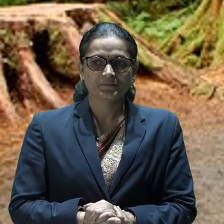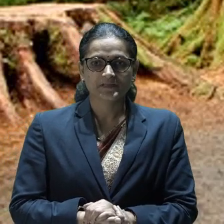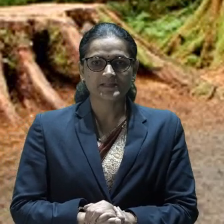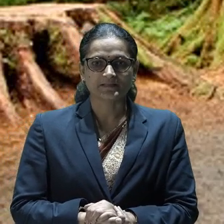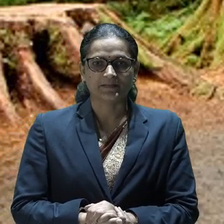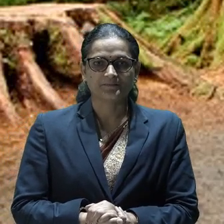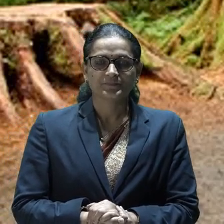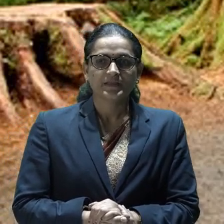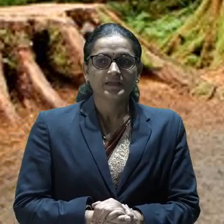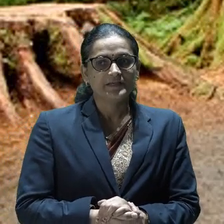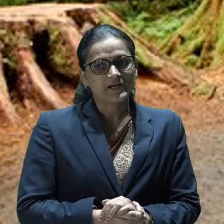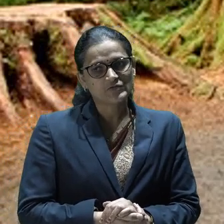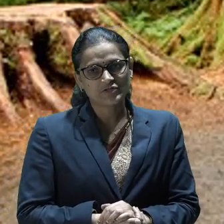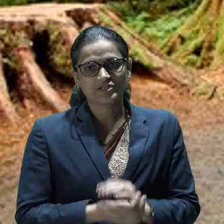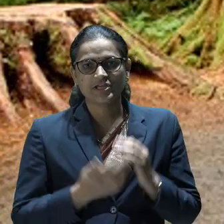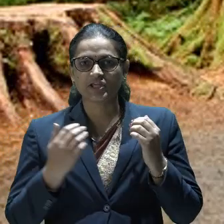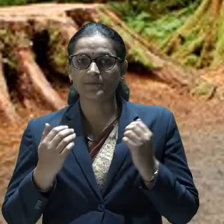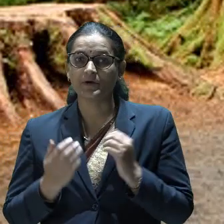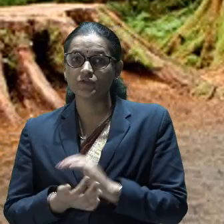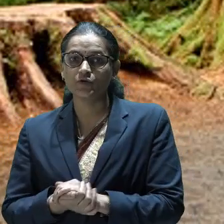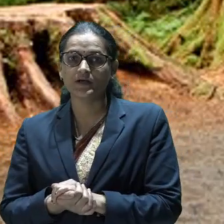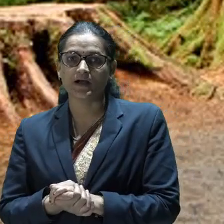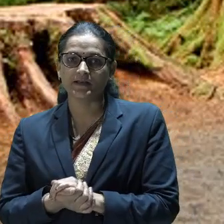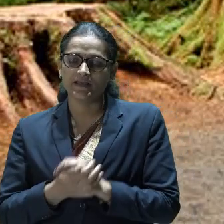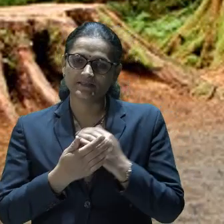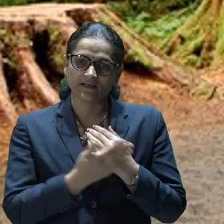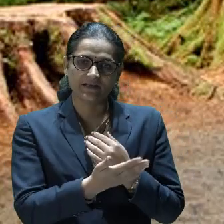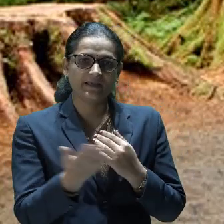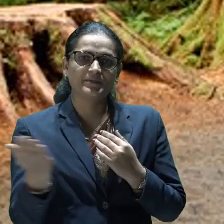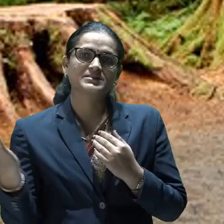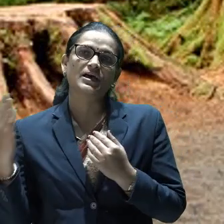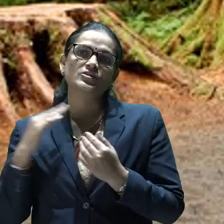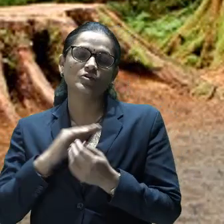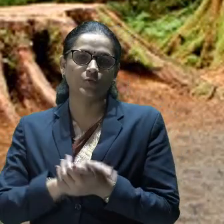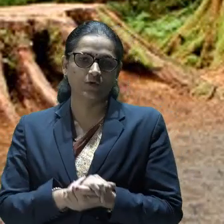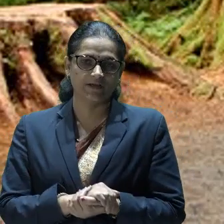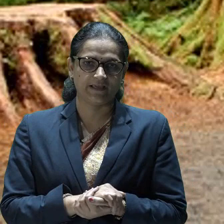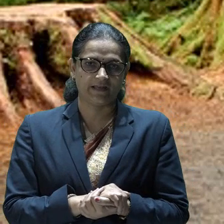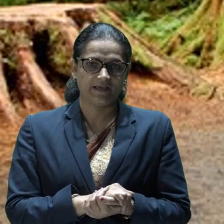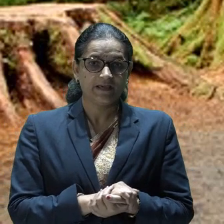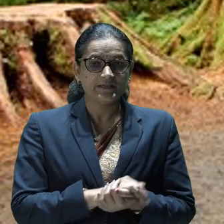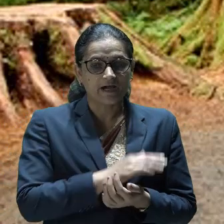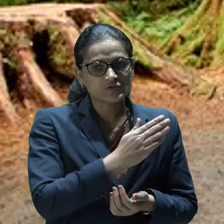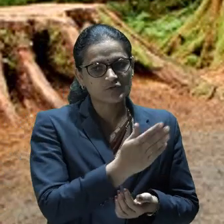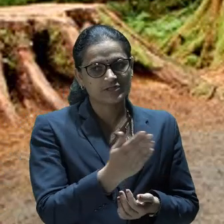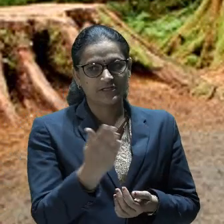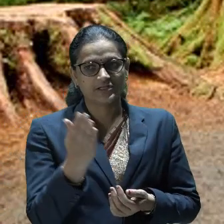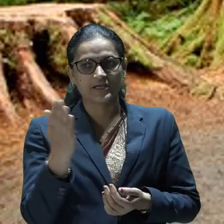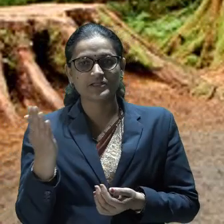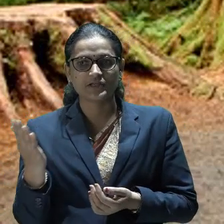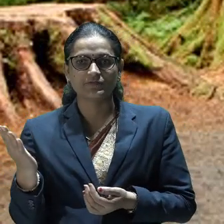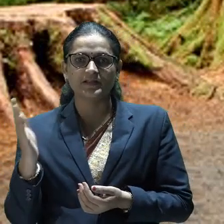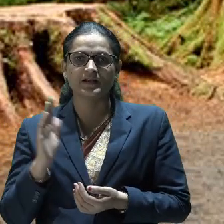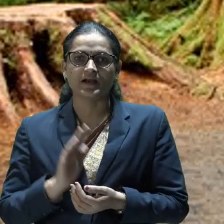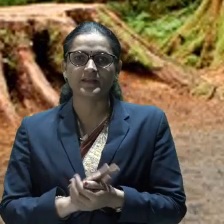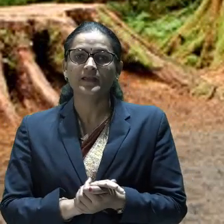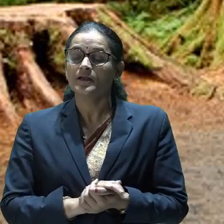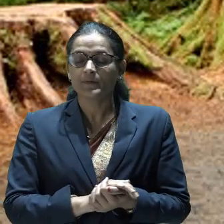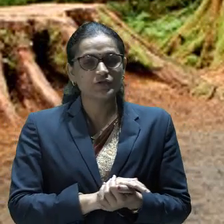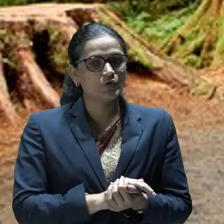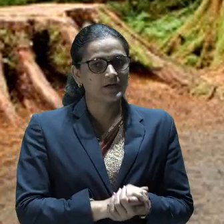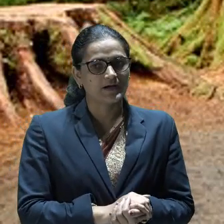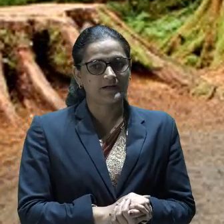कविता सांगते। या सृष्टीचे मंजुळ गाणे जगणे मजला शिकवून गेले, या सृष्टीचे जीवन